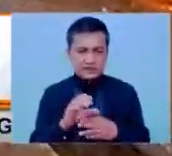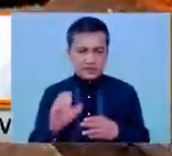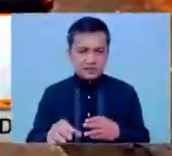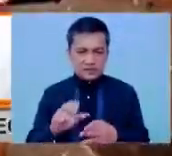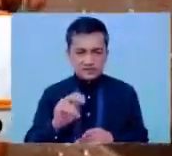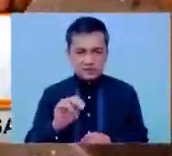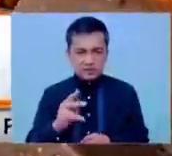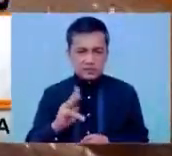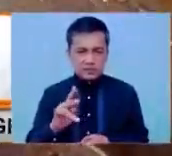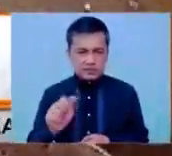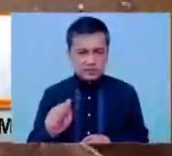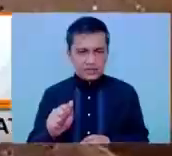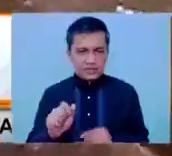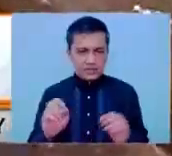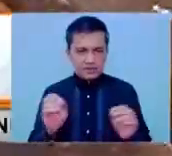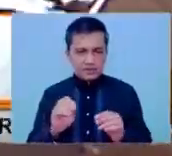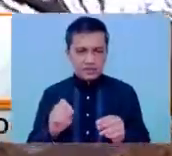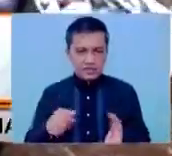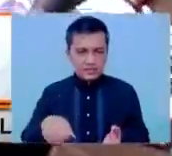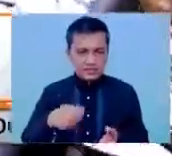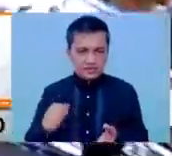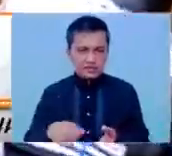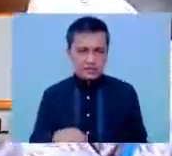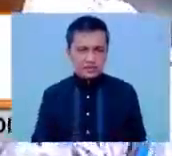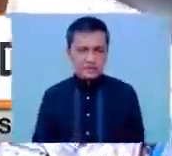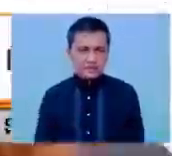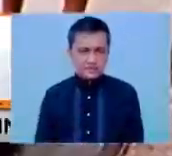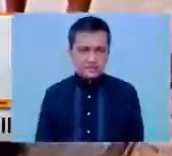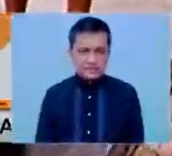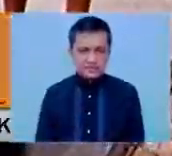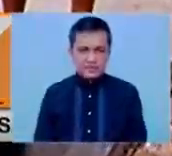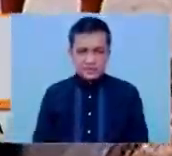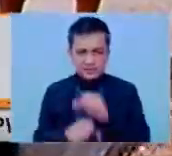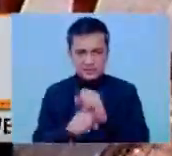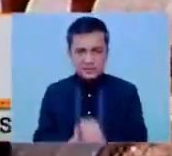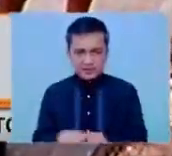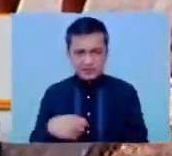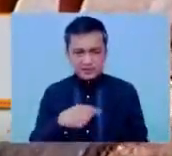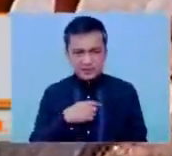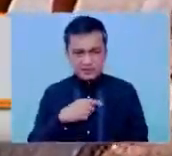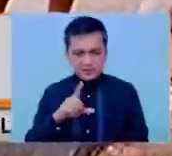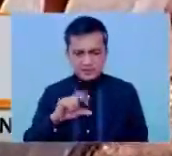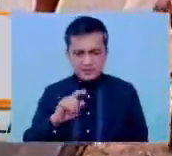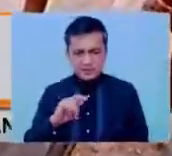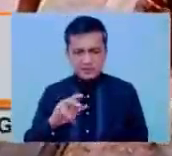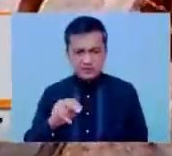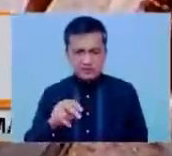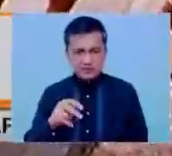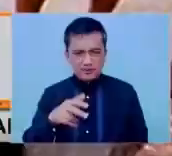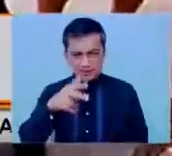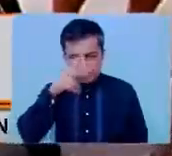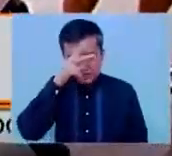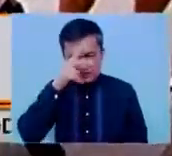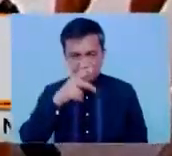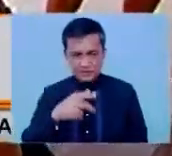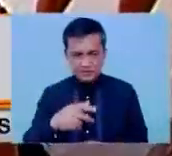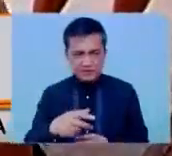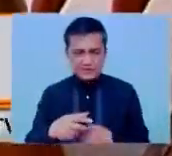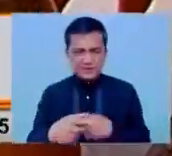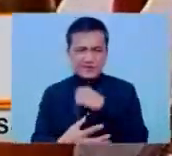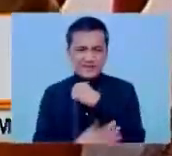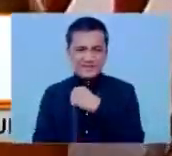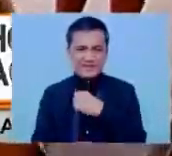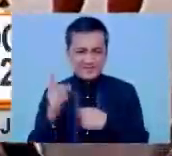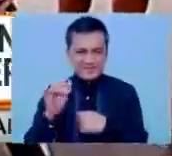nila kapag walang lechon. Yan ang kaugalian natin eh. Sa lechon manok ang ihahanda natin, maghihirap tayo habang buhay niyan.